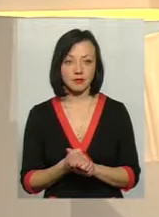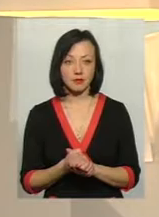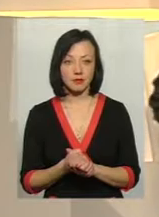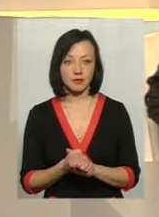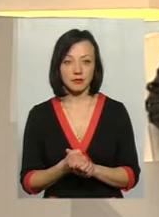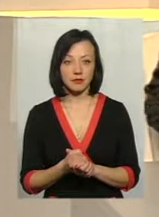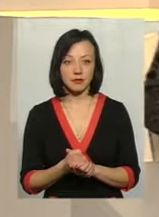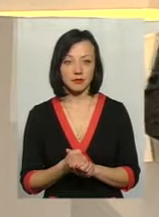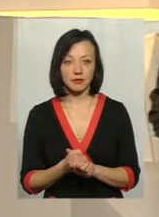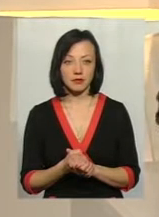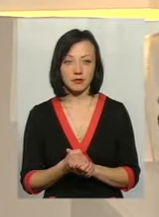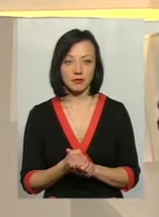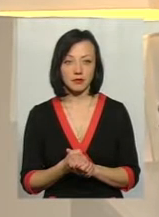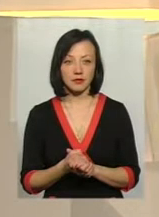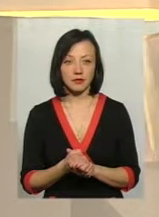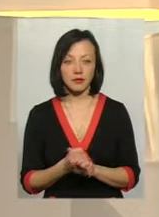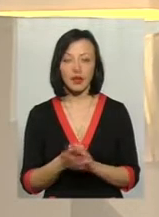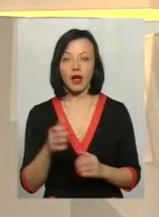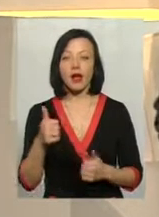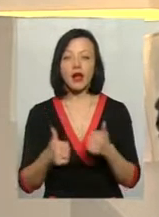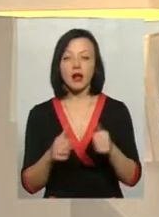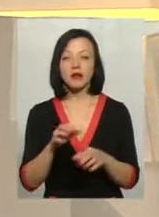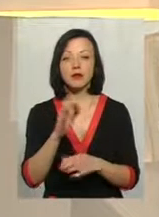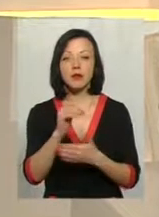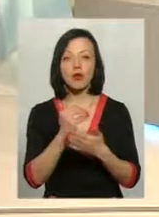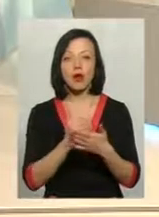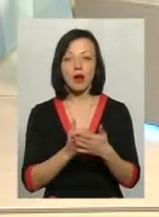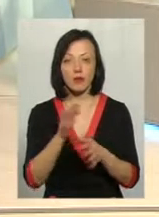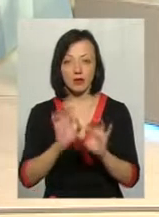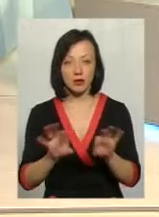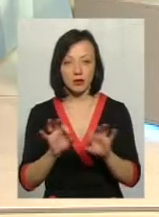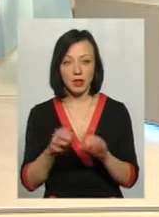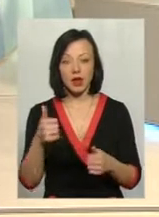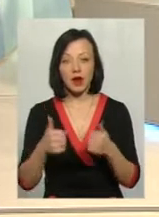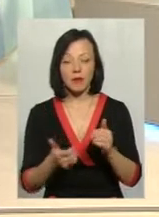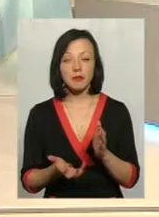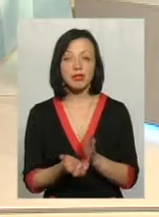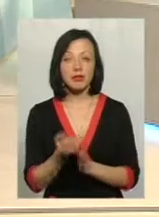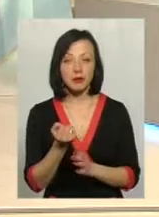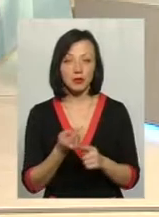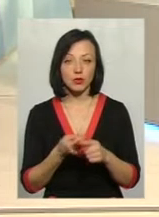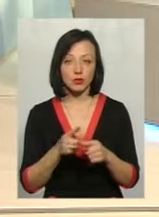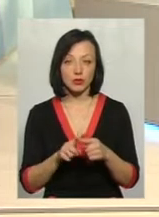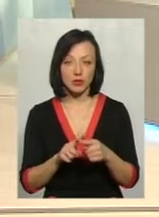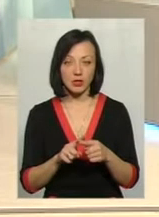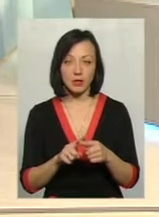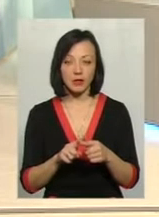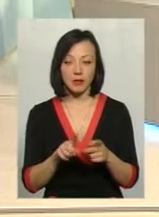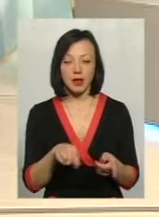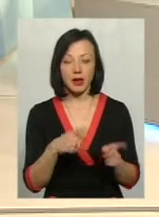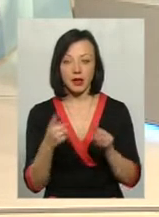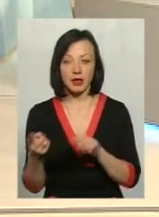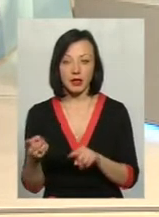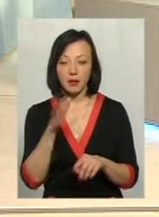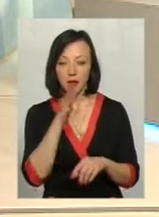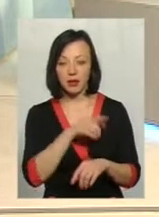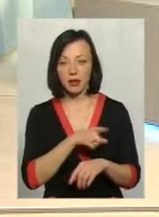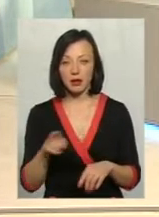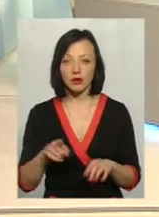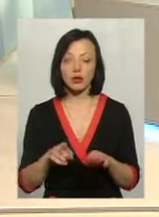і про програми, які ви згадали вище. Гранти підтримують от саме цей перехідний період. Вони